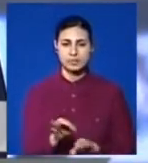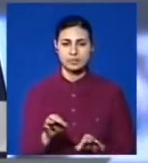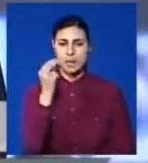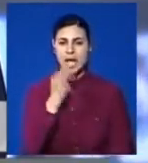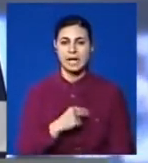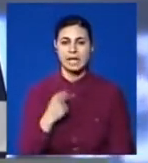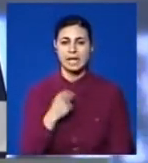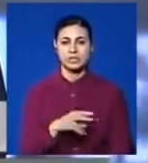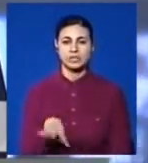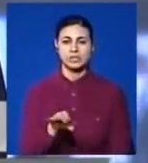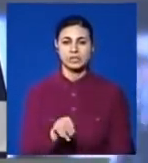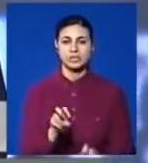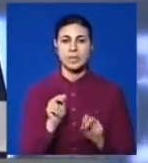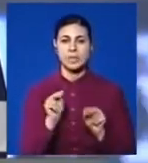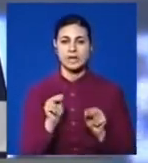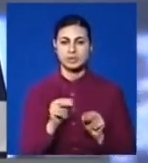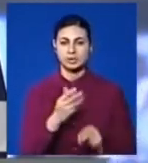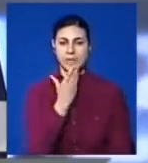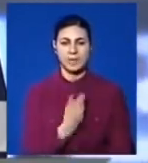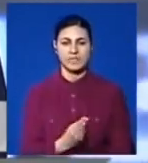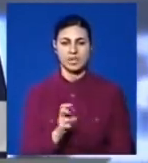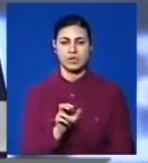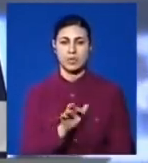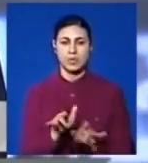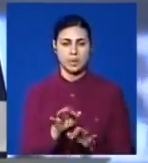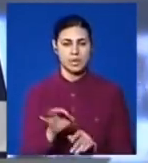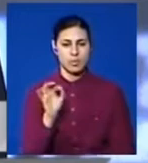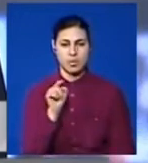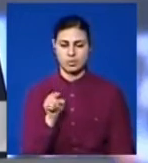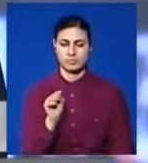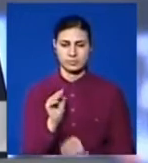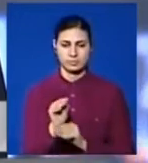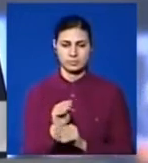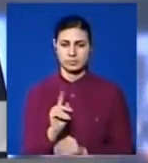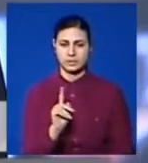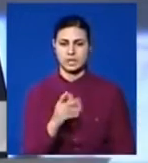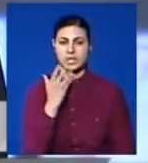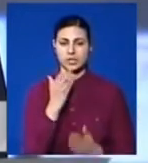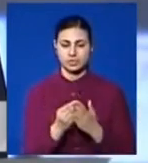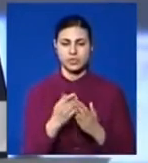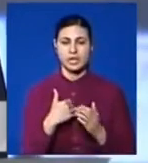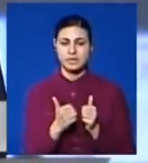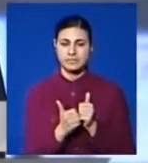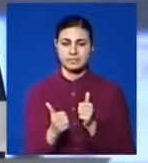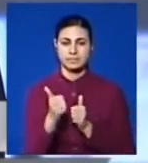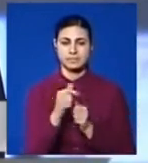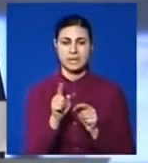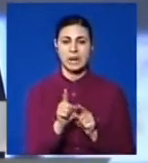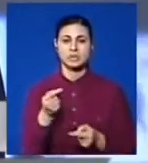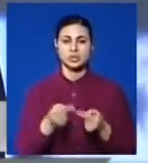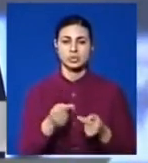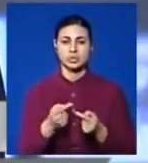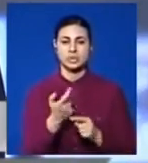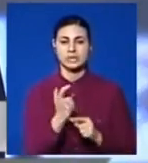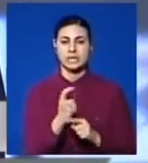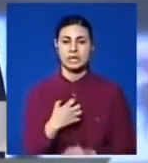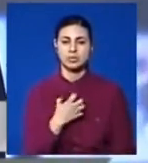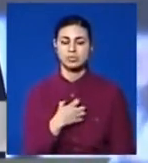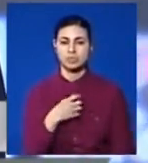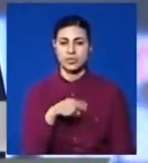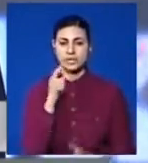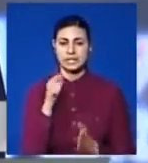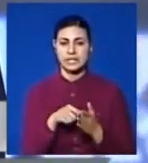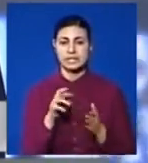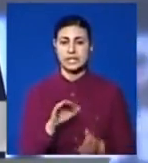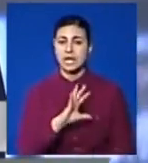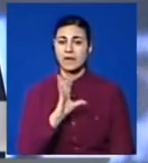მყოფი პატიოსანი სასულიერო პირების მოქმედებებს და ასე შემდეგ. ჩვენ წამოვწეთ დისკუსია მნიშვნელოვან საჯარო საკითხზე